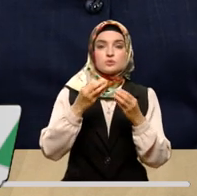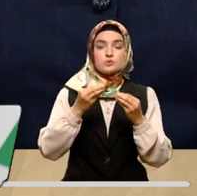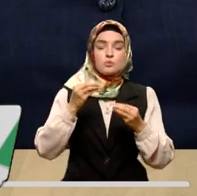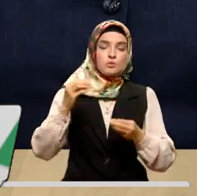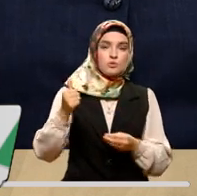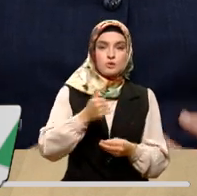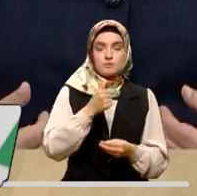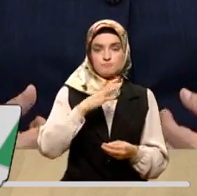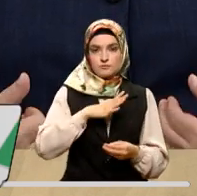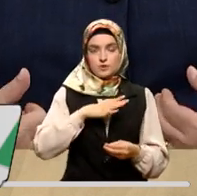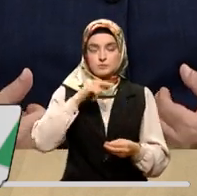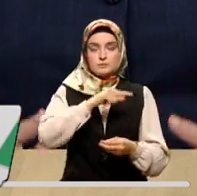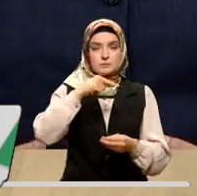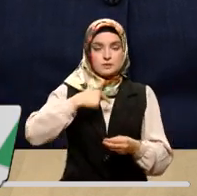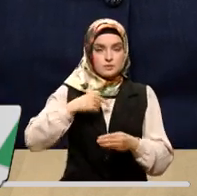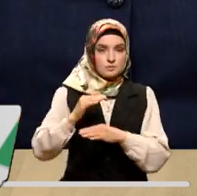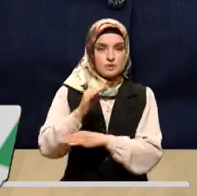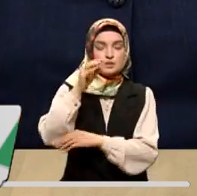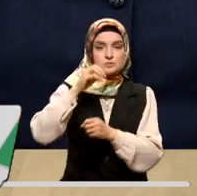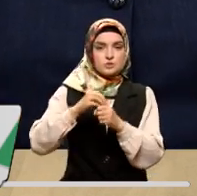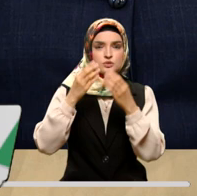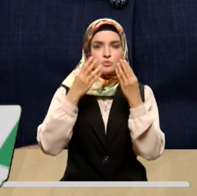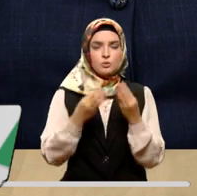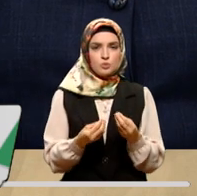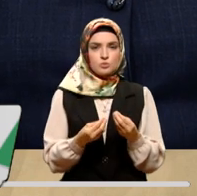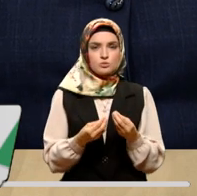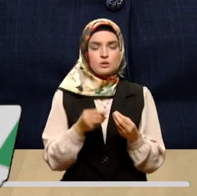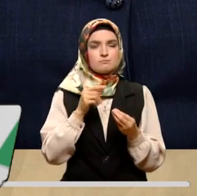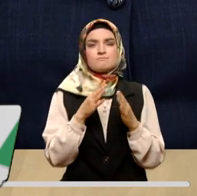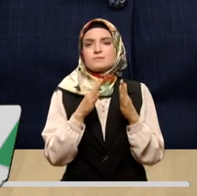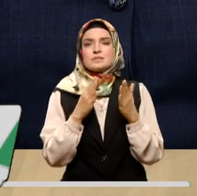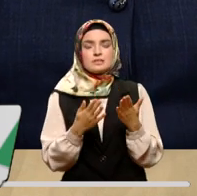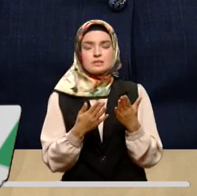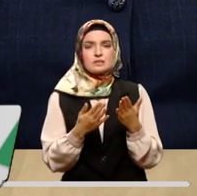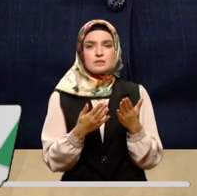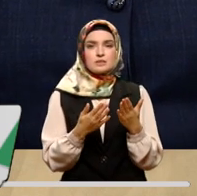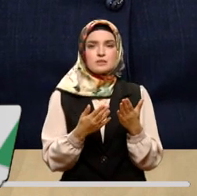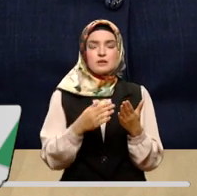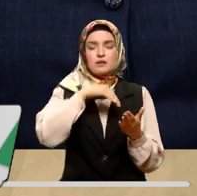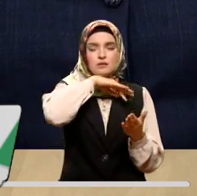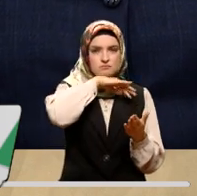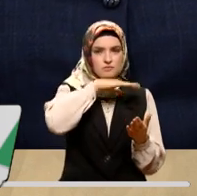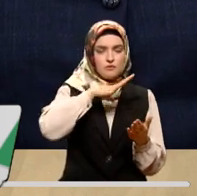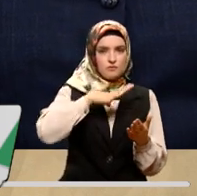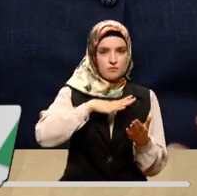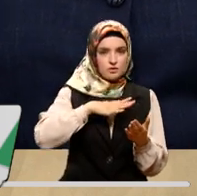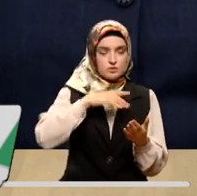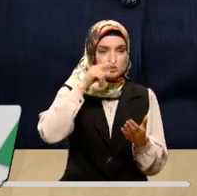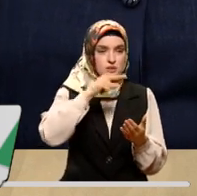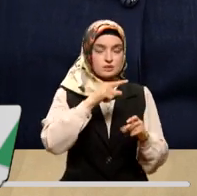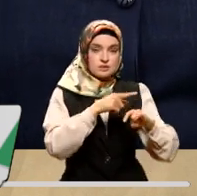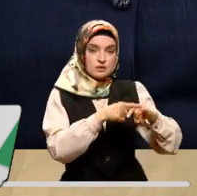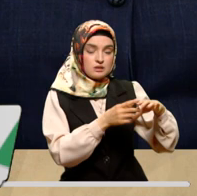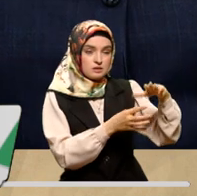dedim. Yani o bizim hayatımızın içinde olduğunu, yani sen nasıl ki deden varsa Hasan'la Hüseyin de